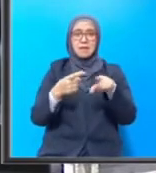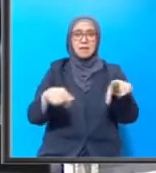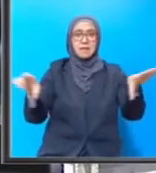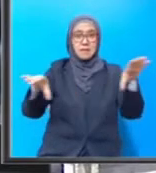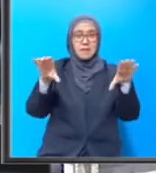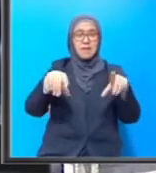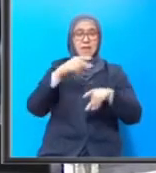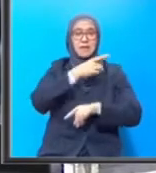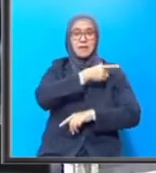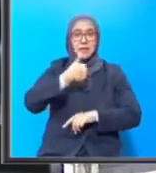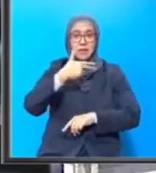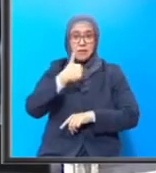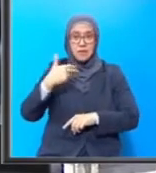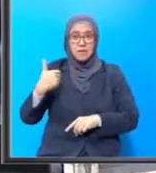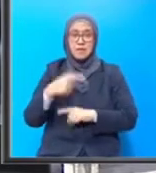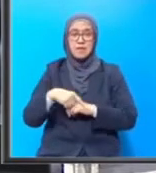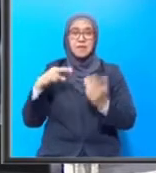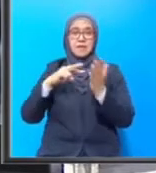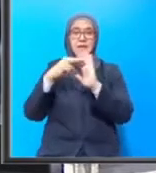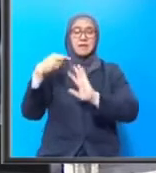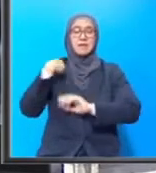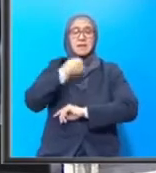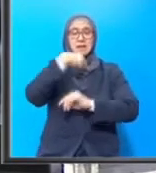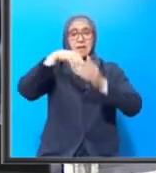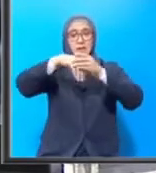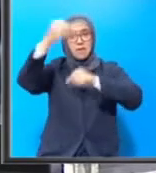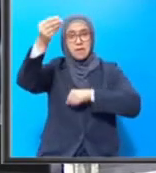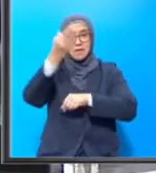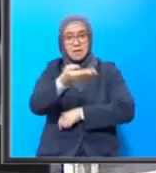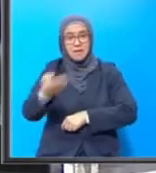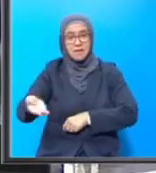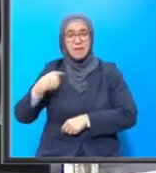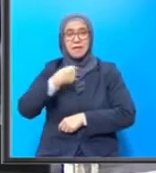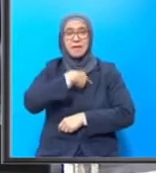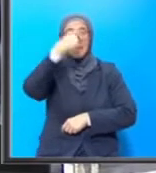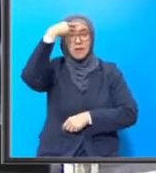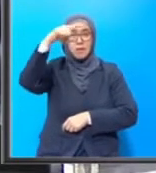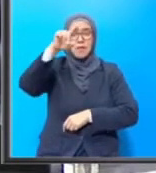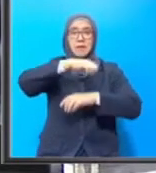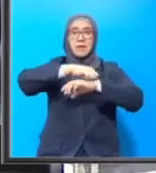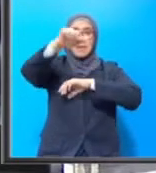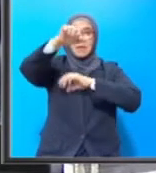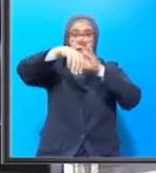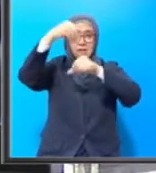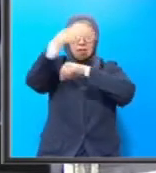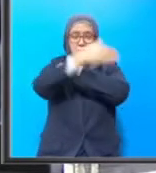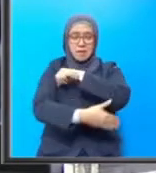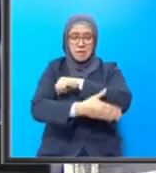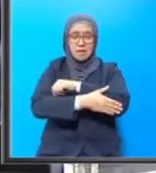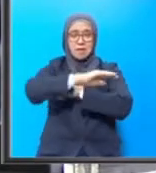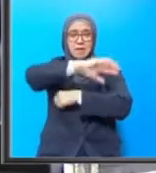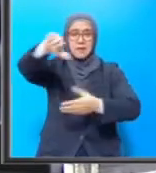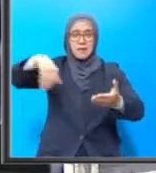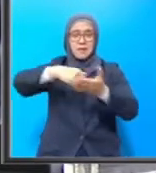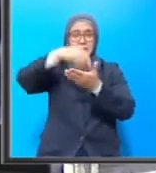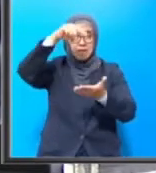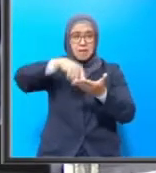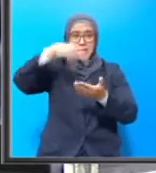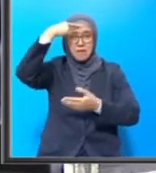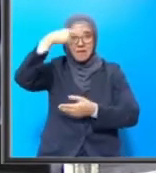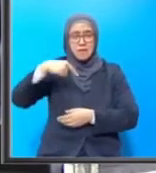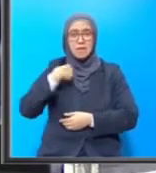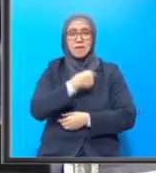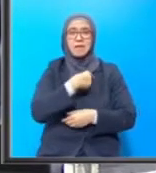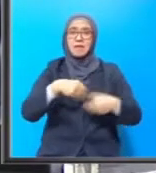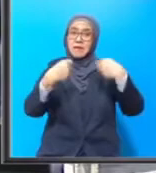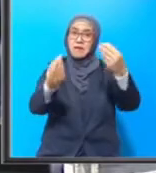kita mengeluarkan barang yang kita untuk kita Expo keluar negara semua ini adalah untuk kita